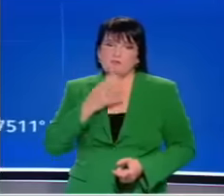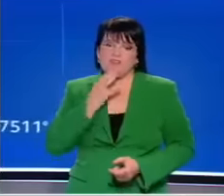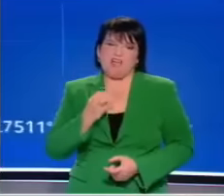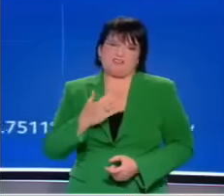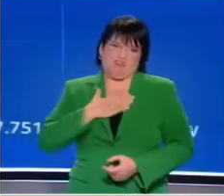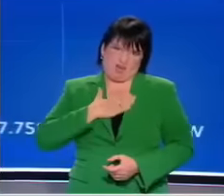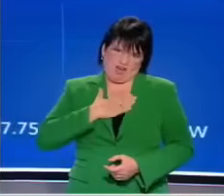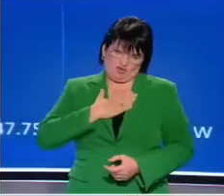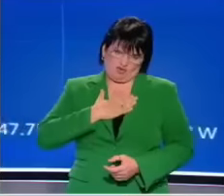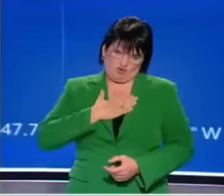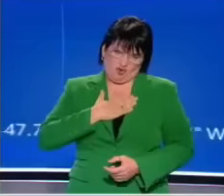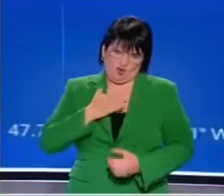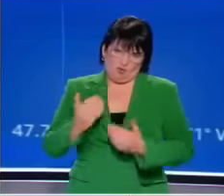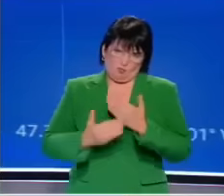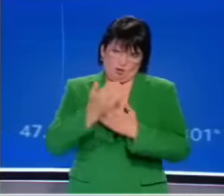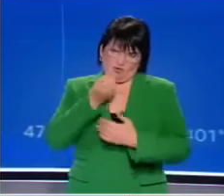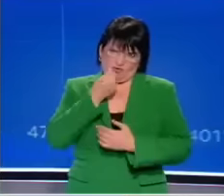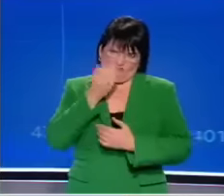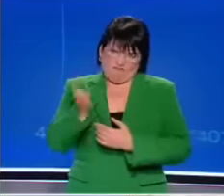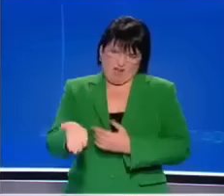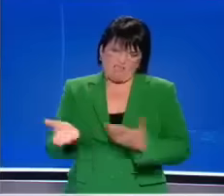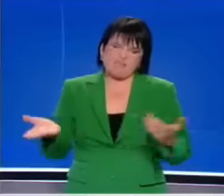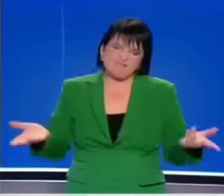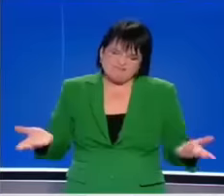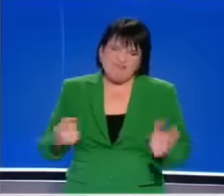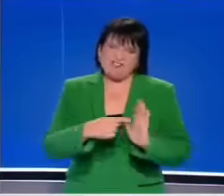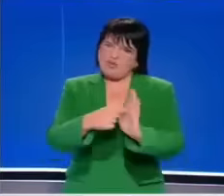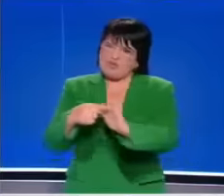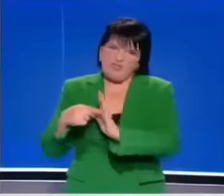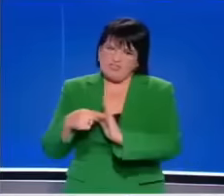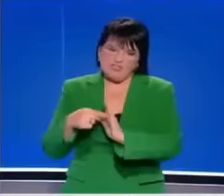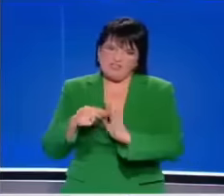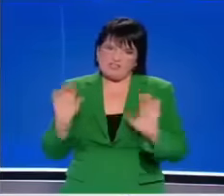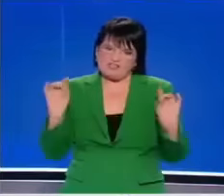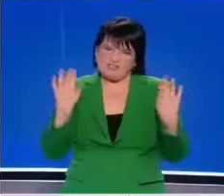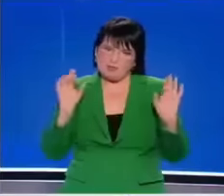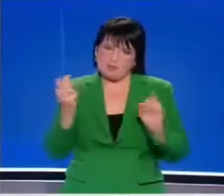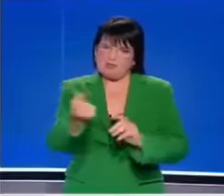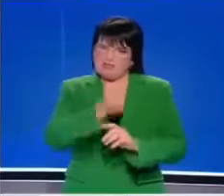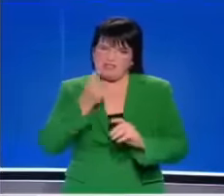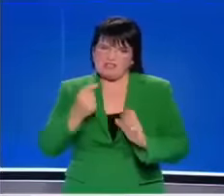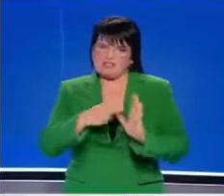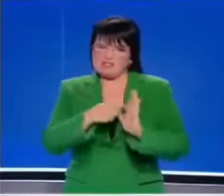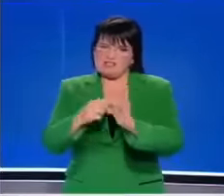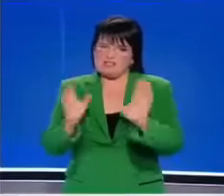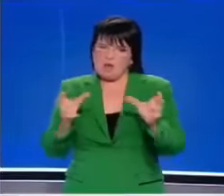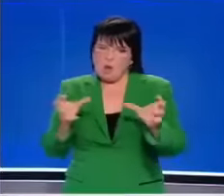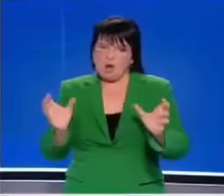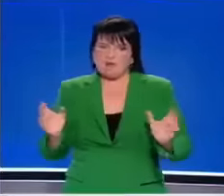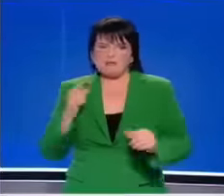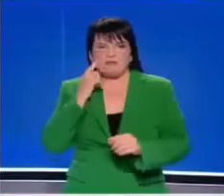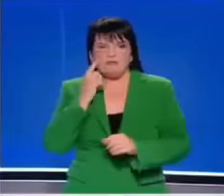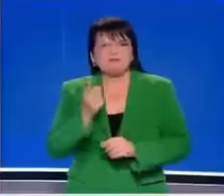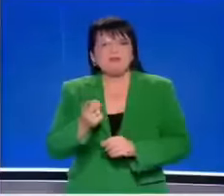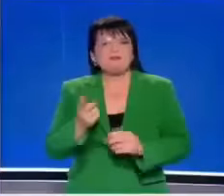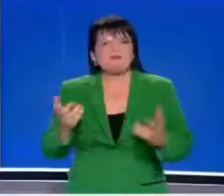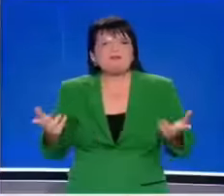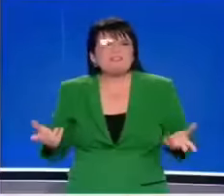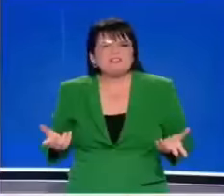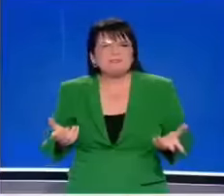ευχαριστώ που ήρθατε για πρωινό την επόμενη μέρα αυτό δεν παρουσιάζεται καν σα τα μέσα καν εντάξει και αντ αυτού βγάζουνε